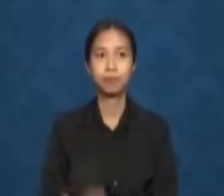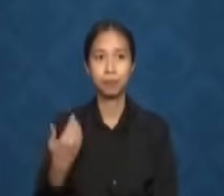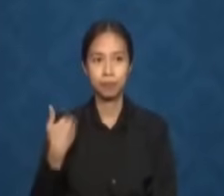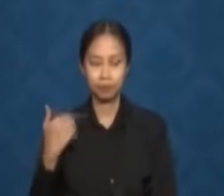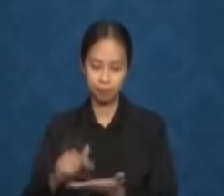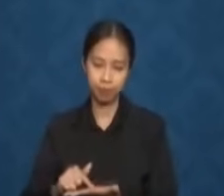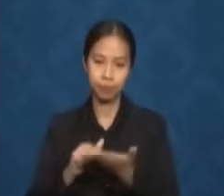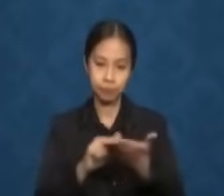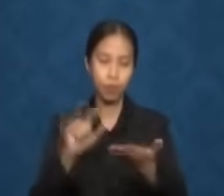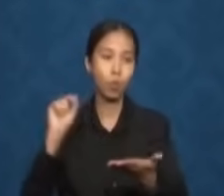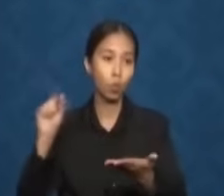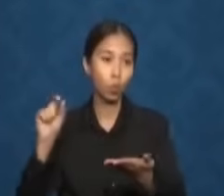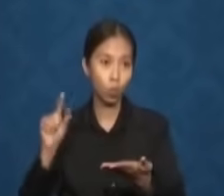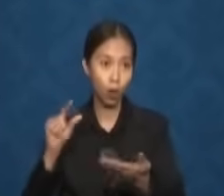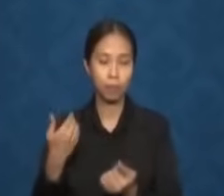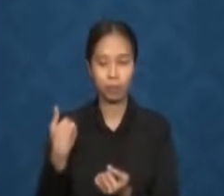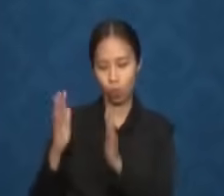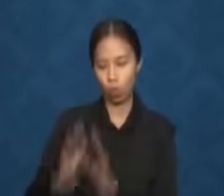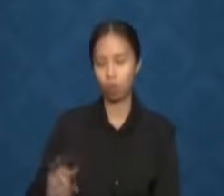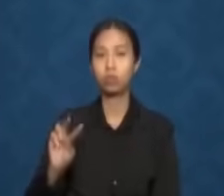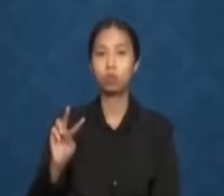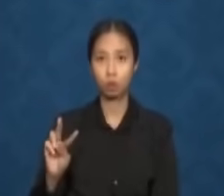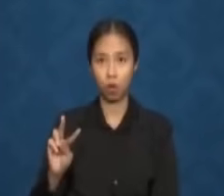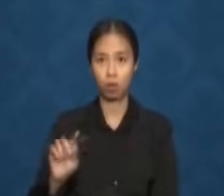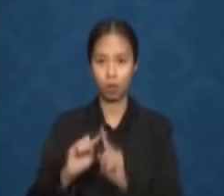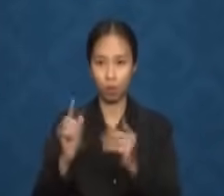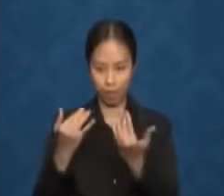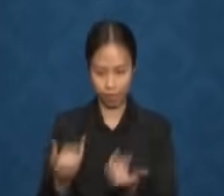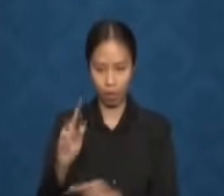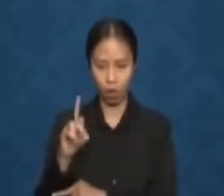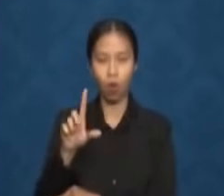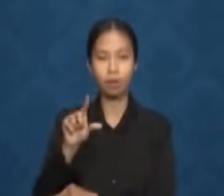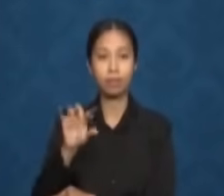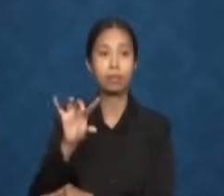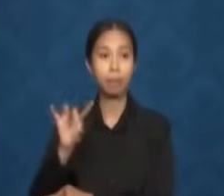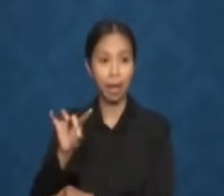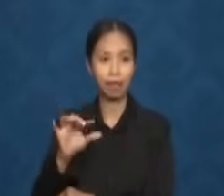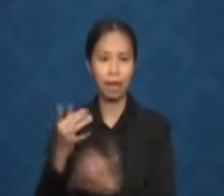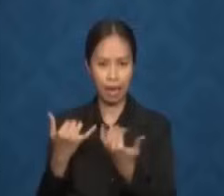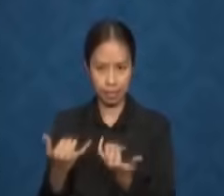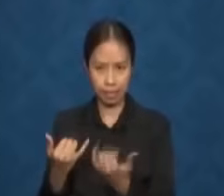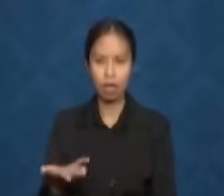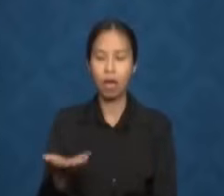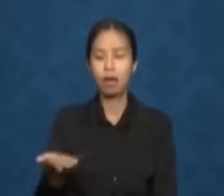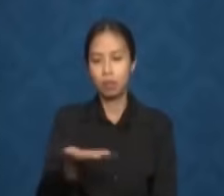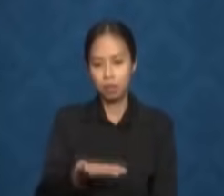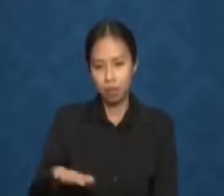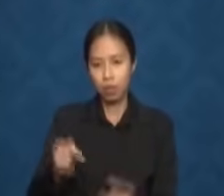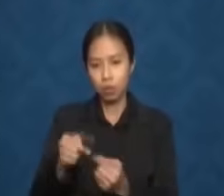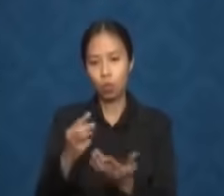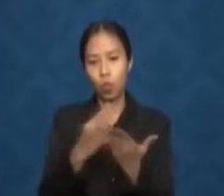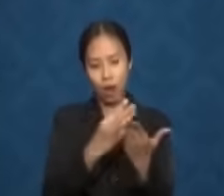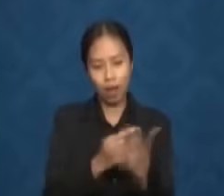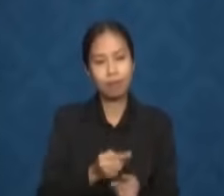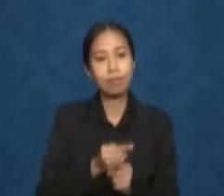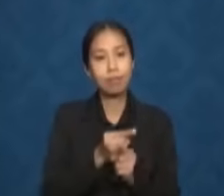ปเคลียร์ถึงฝากฝั่งของก้าวไกลเลยทีเดียว คือในส่วนของเนื้อหาค่ะรวมไทยสร้างชาติก็จะมีข้อเสนอทั้งเรื่องของการบังคับใช้กฎหม